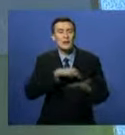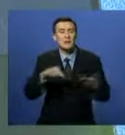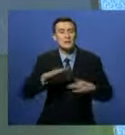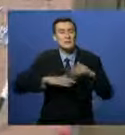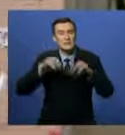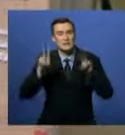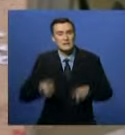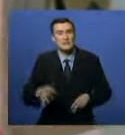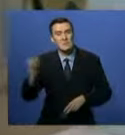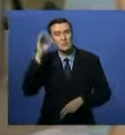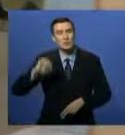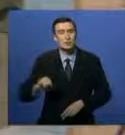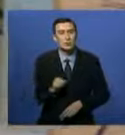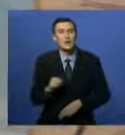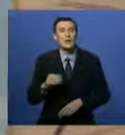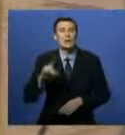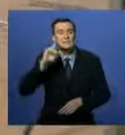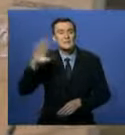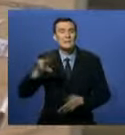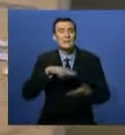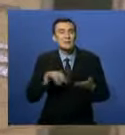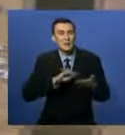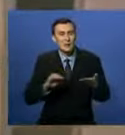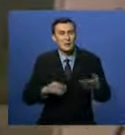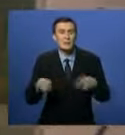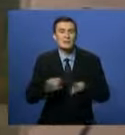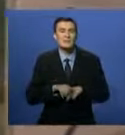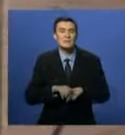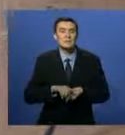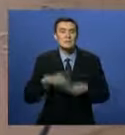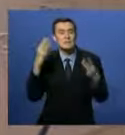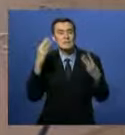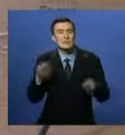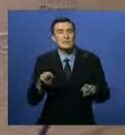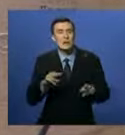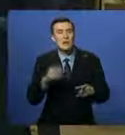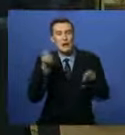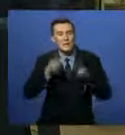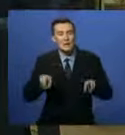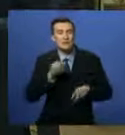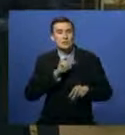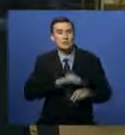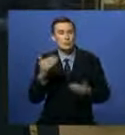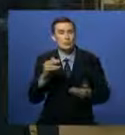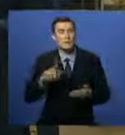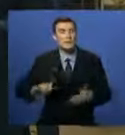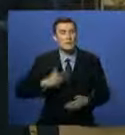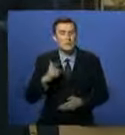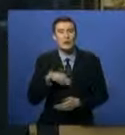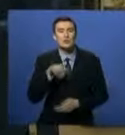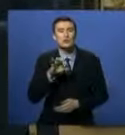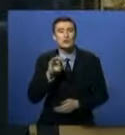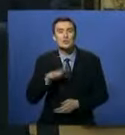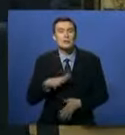в одном воспоминании друзей и соратников об известном литературе в другой так называемый стилистический анализ трудов мастера dakine байду